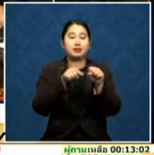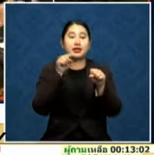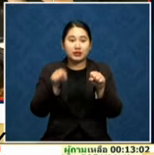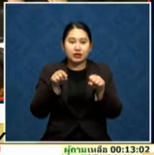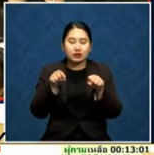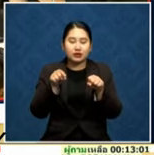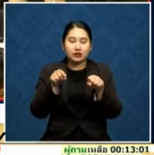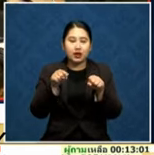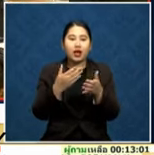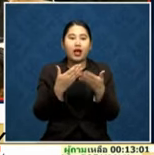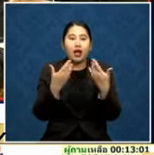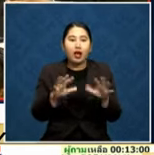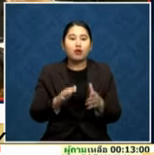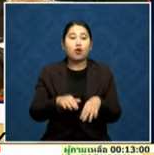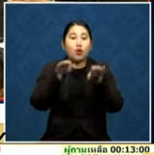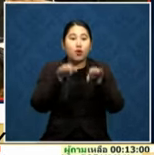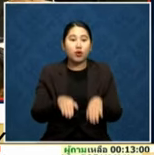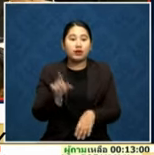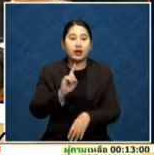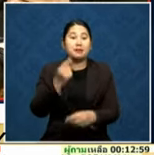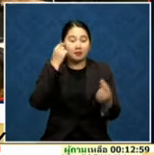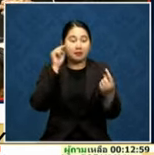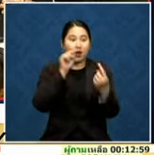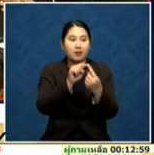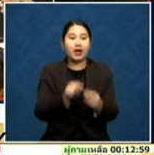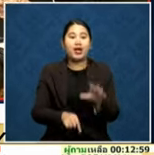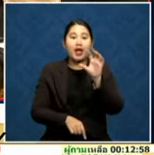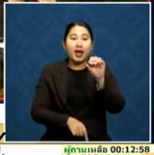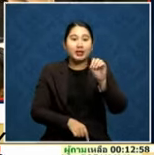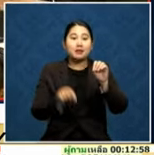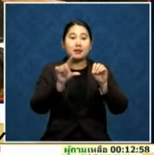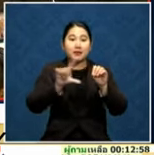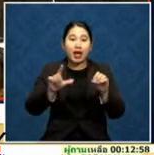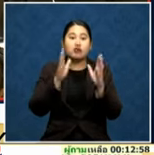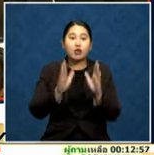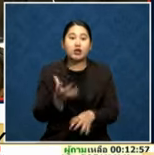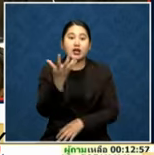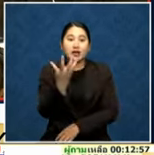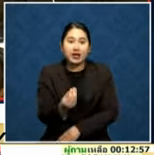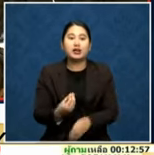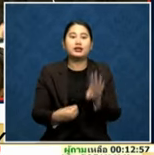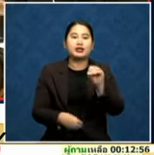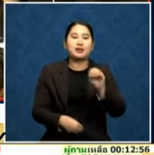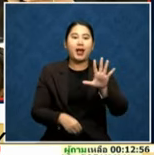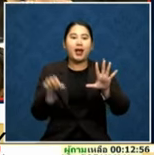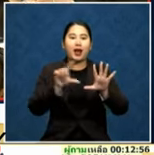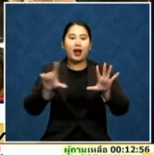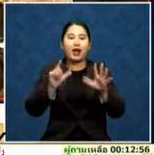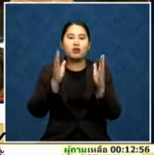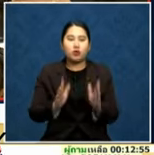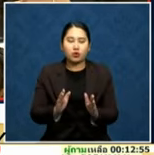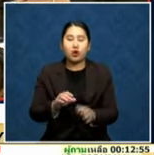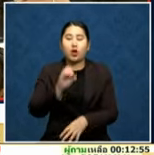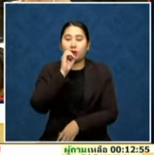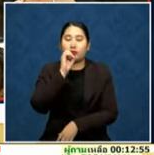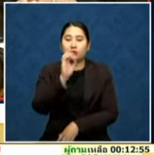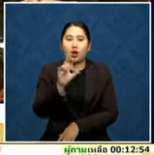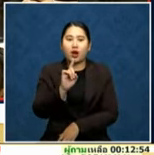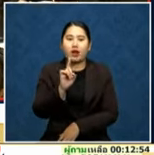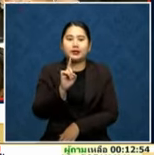แล้วก็ทำให้ลดลงจากเดิมที่ตั้งเป้าหมายเอไ้ 50 ล้านคนเหลือ 45 ล้านคนแล้วก็มบอกว่าelia